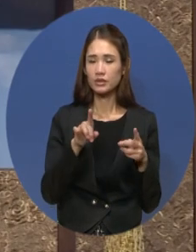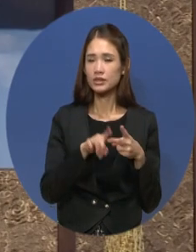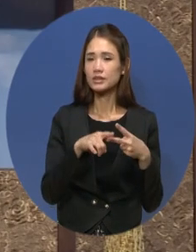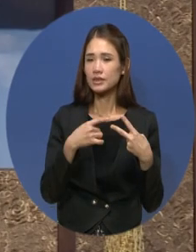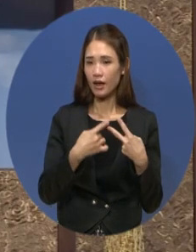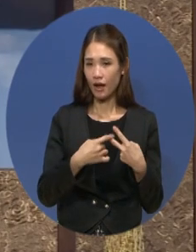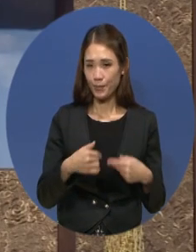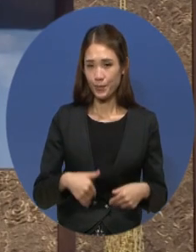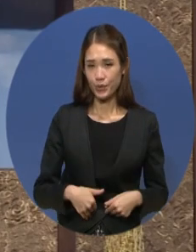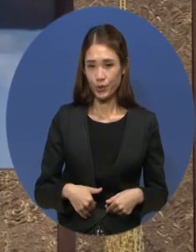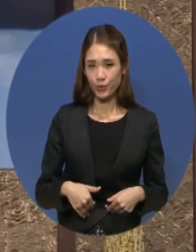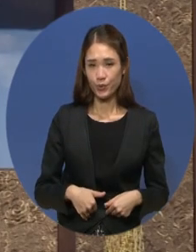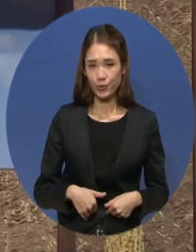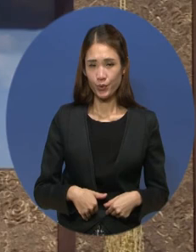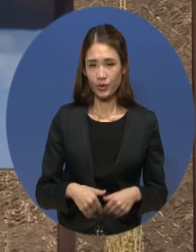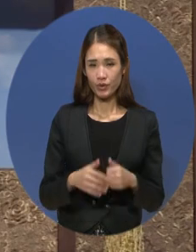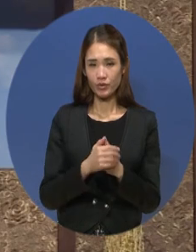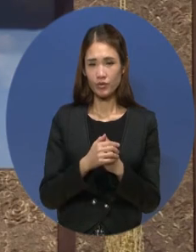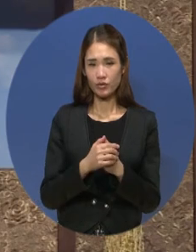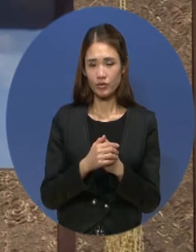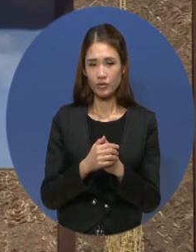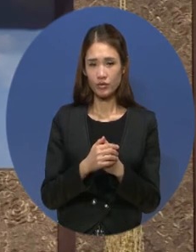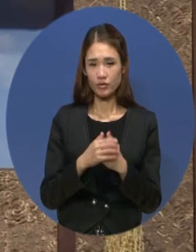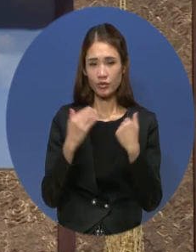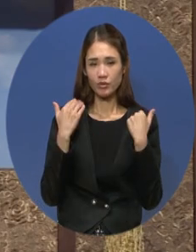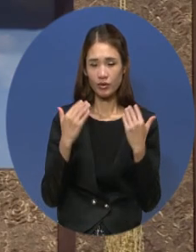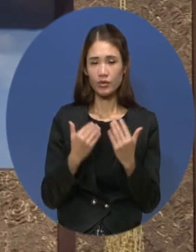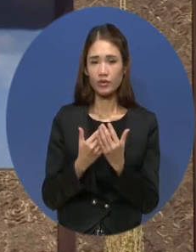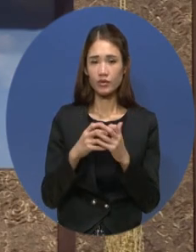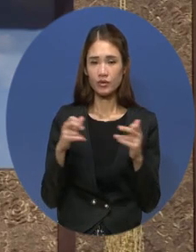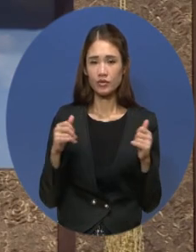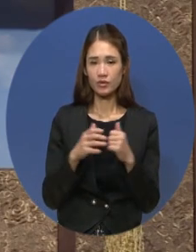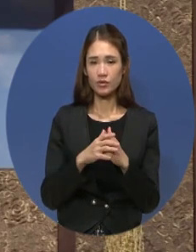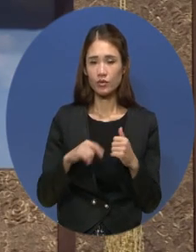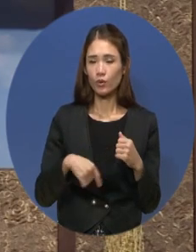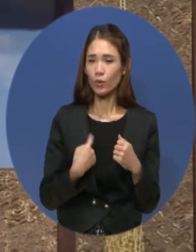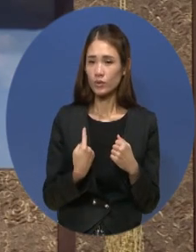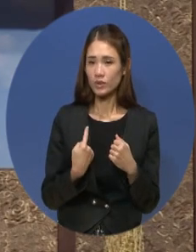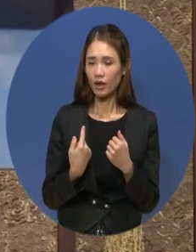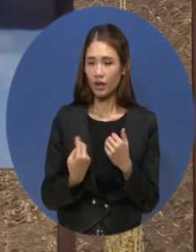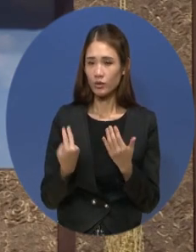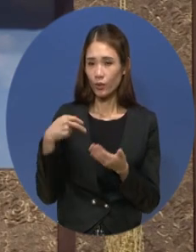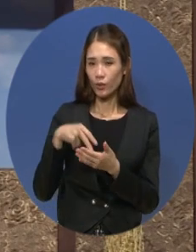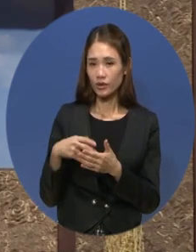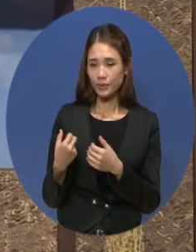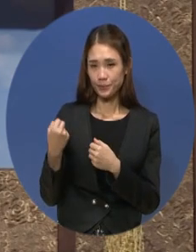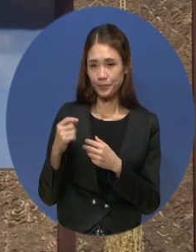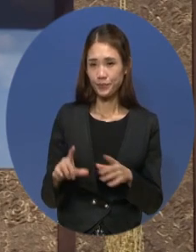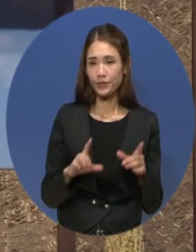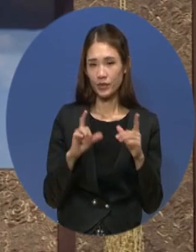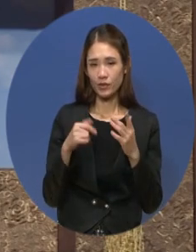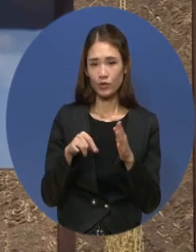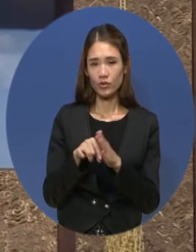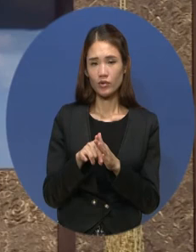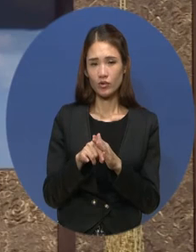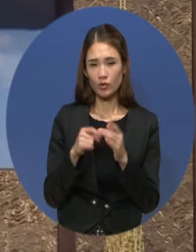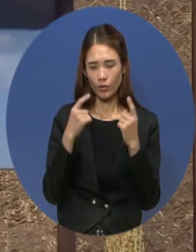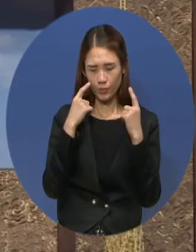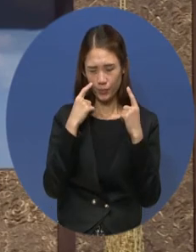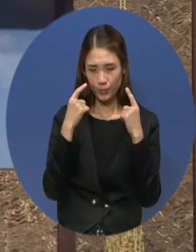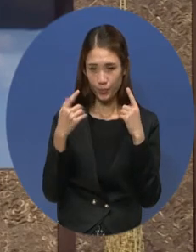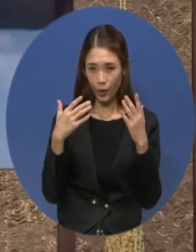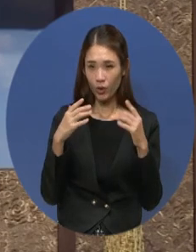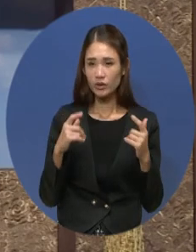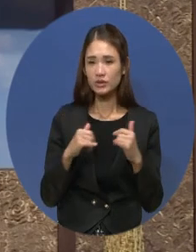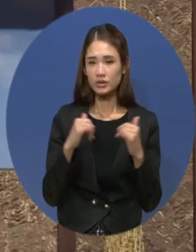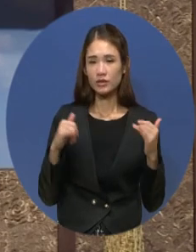어 좀 필요하다는 생각이 들고요 저희 발달장애인 분들이 홀로서기를 하기 위해서는 분명히 우리